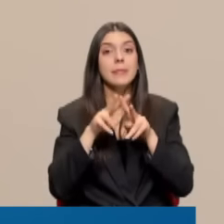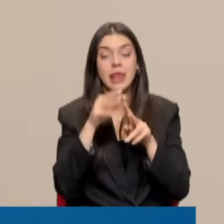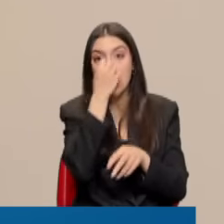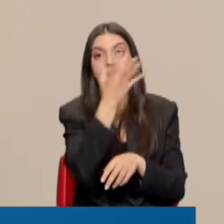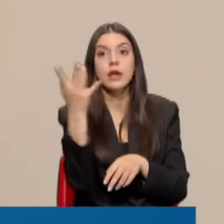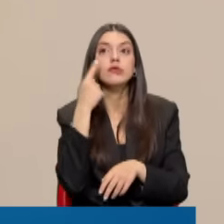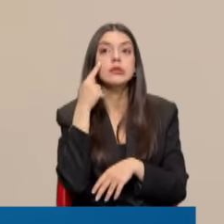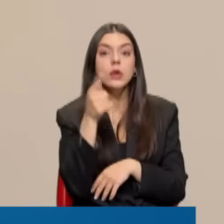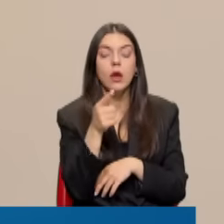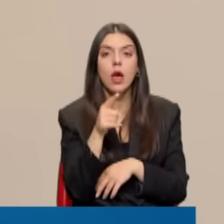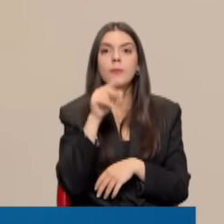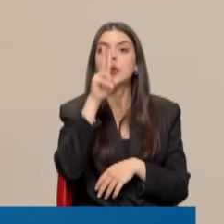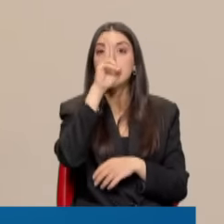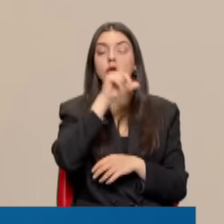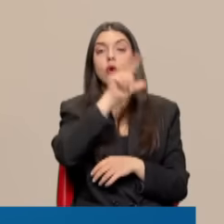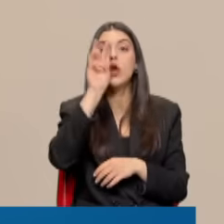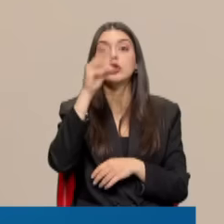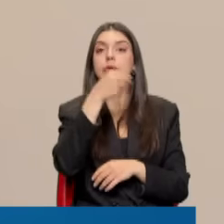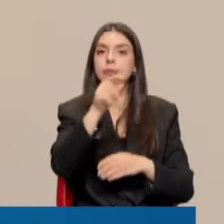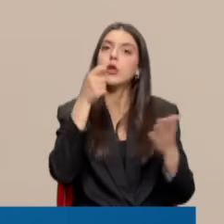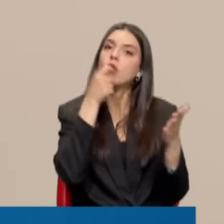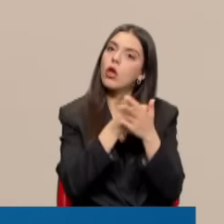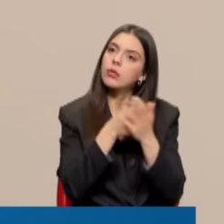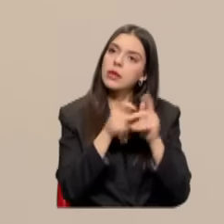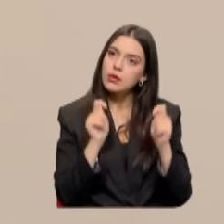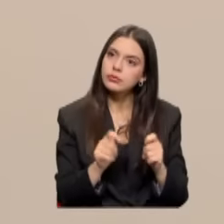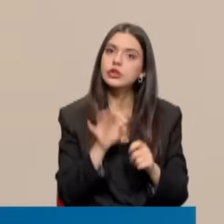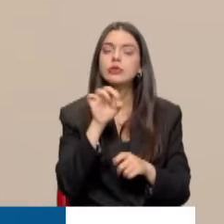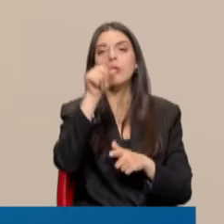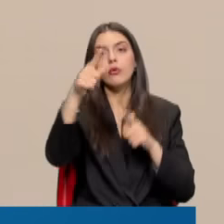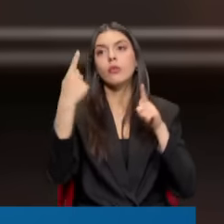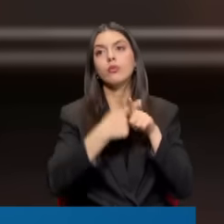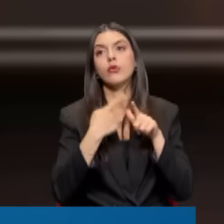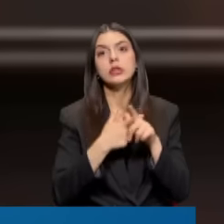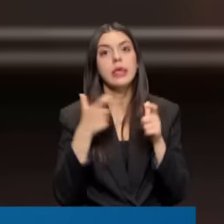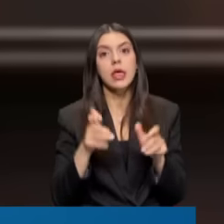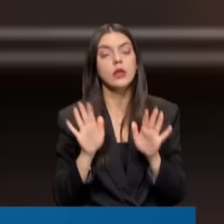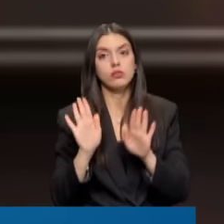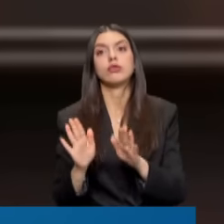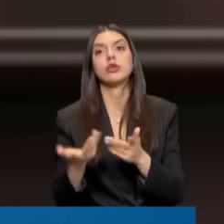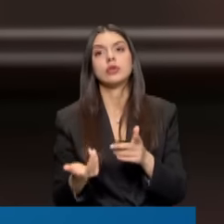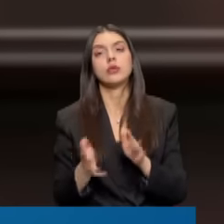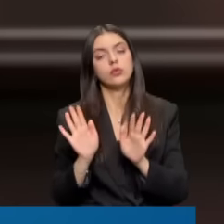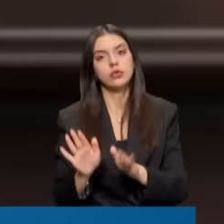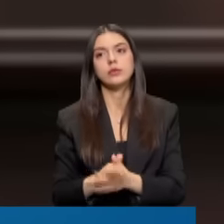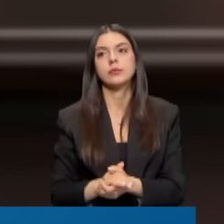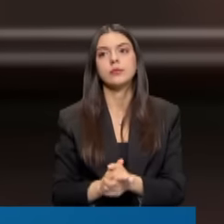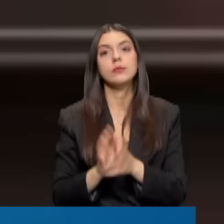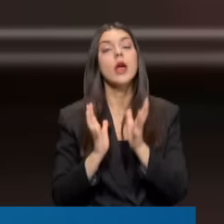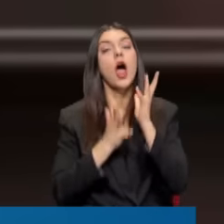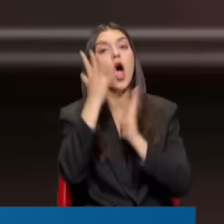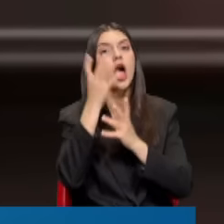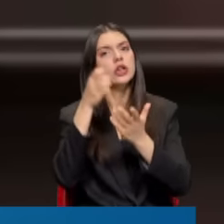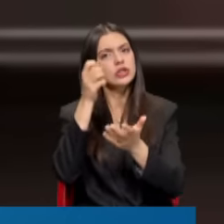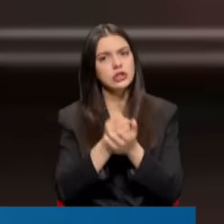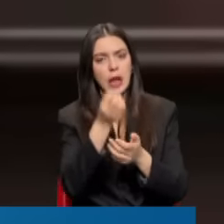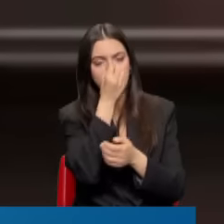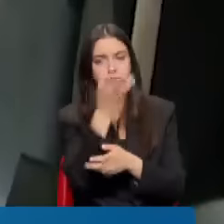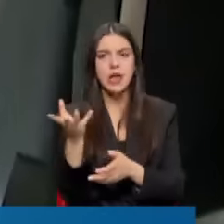yapılmış 213 milyon lira ödeme yapılmış şimdi bu projelerde duracak ağı dikeceğiz bahçenin temelini de